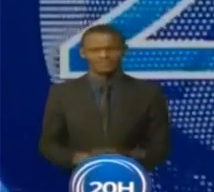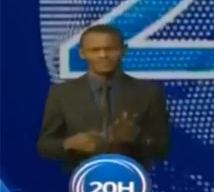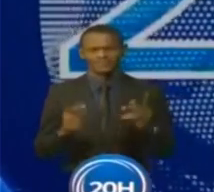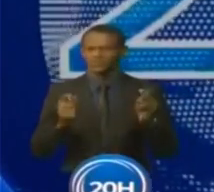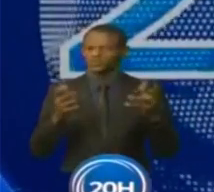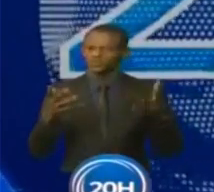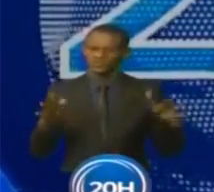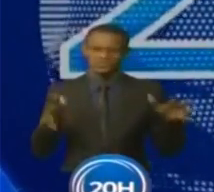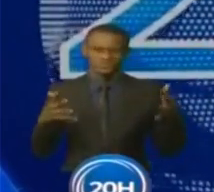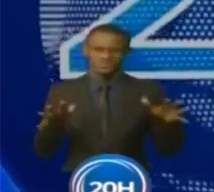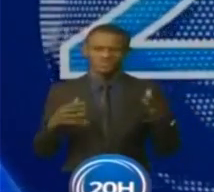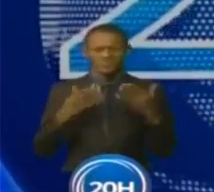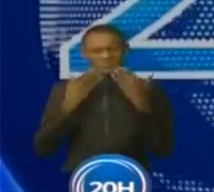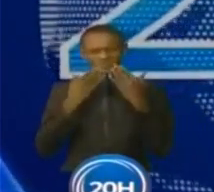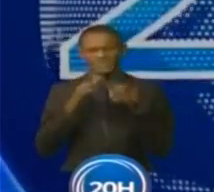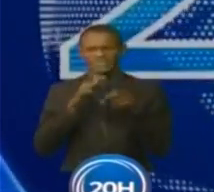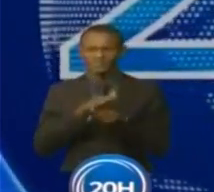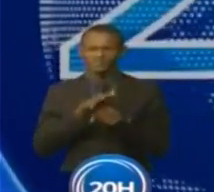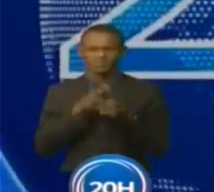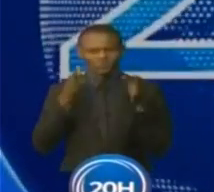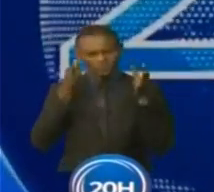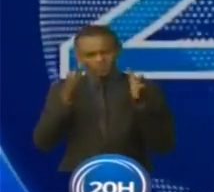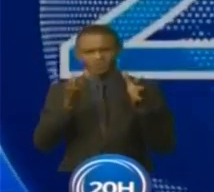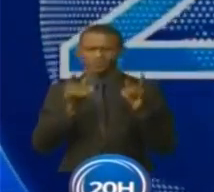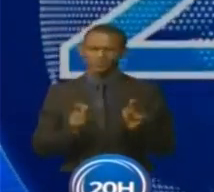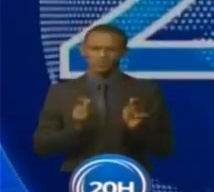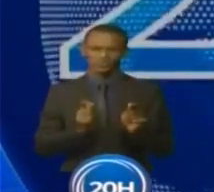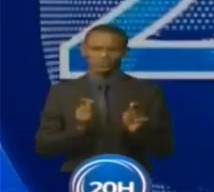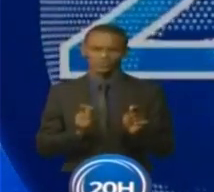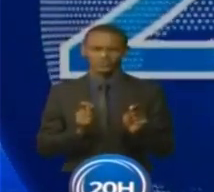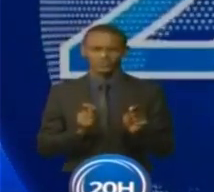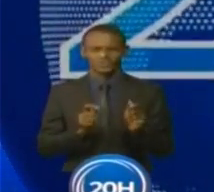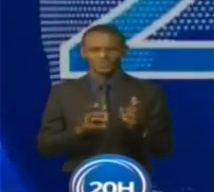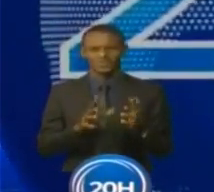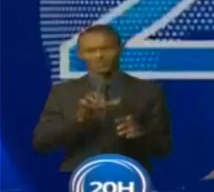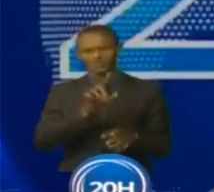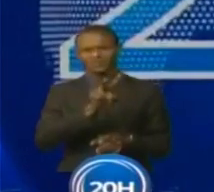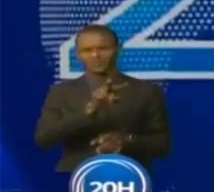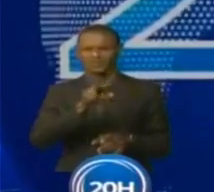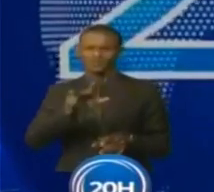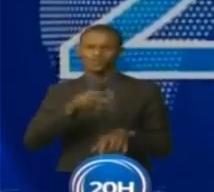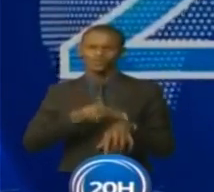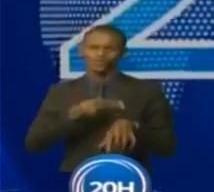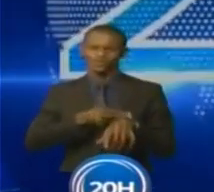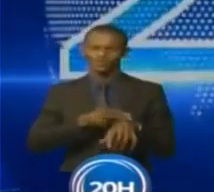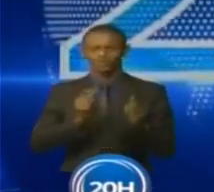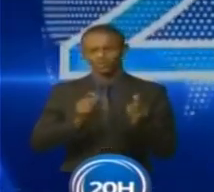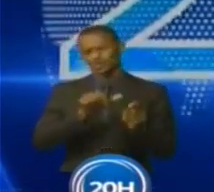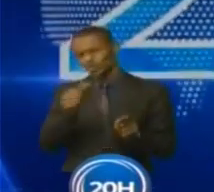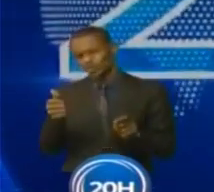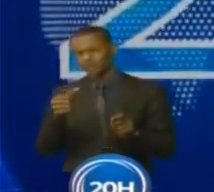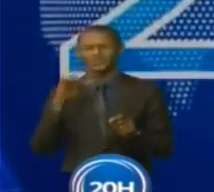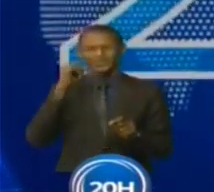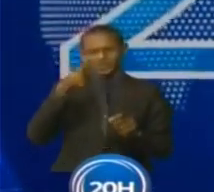Mesdames, Messieurs, merci de l'avoir suivi. 23h, José Baïtoua me revient pour une autre édition d'information. Demain, vous